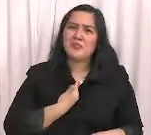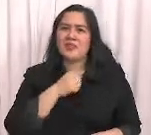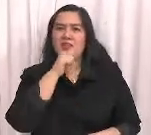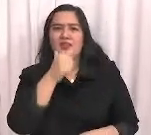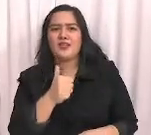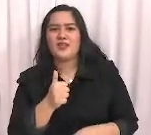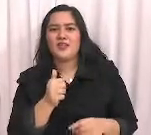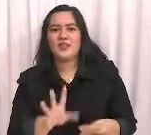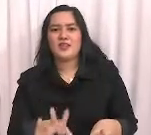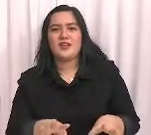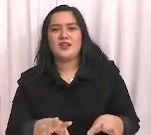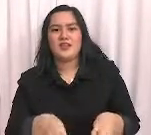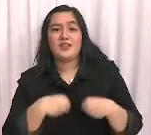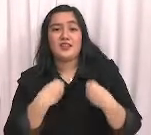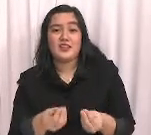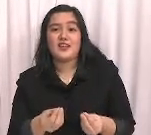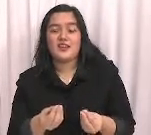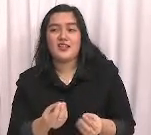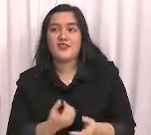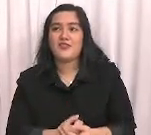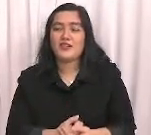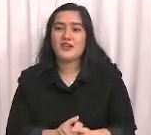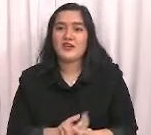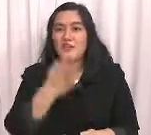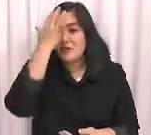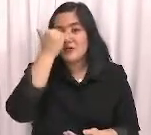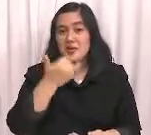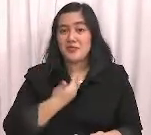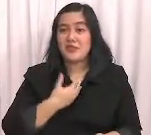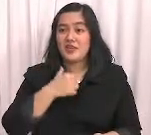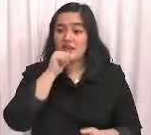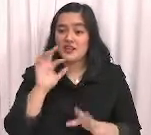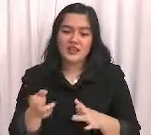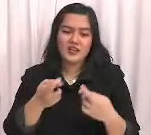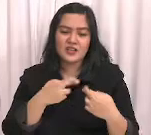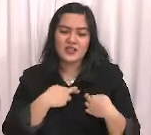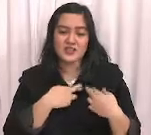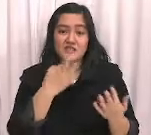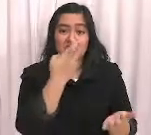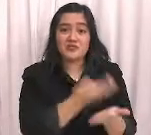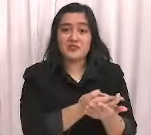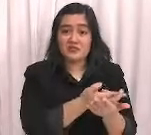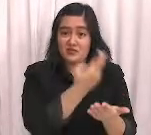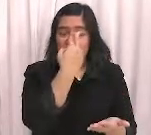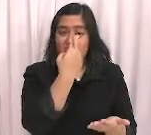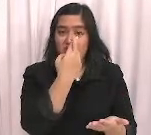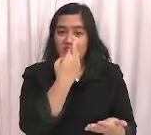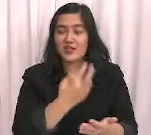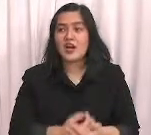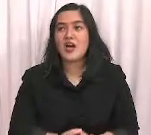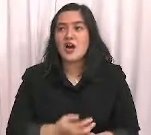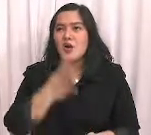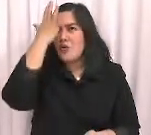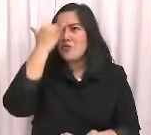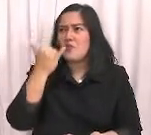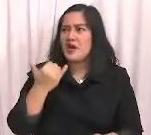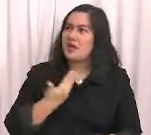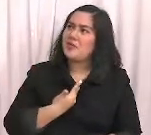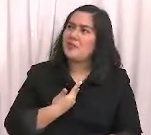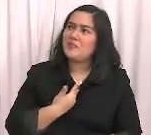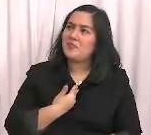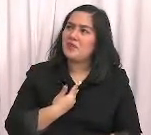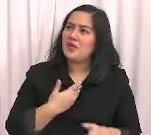Bakit nagtitiis pa rin ako? Alam mo kung bakit? Sapagkat hindi ka talaga good. Nagbibigay ka lamang